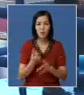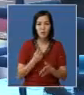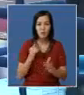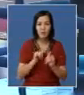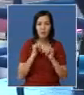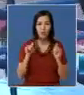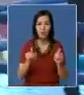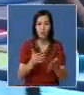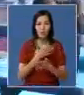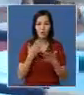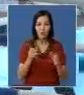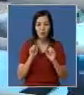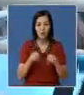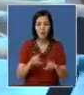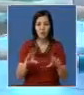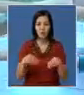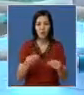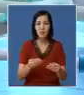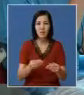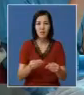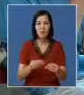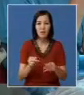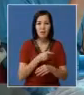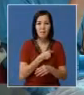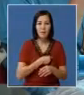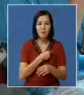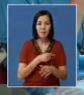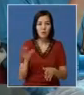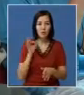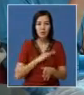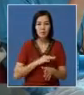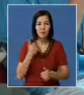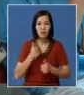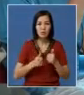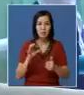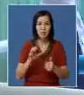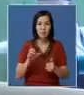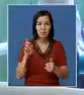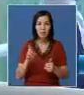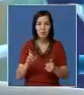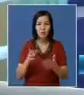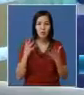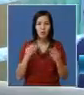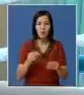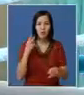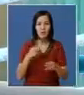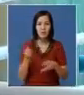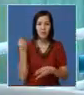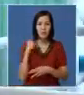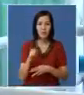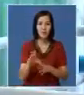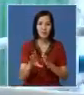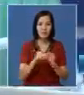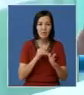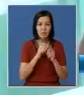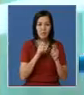шеберлігін шыңдауына тамаша мүмкіндік береді. Олардың бапкерлері үшін де тиімді. Жарыс сәрсенбі күні аяқталды. Талап жүлдегерлер мен жеңімпаздар